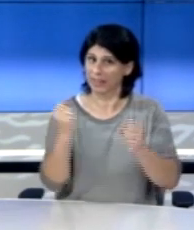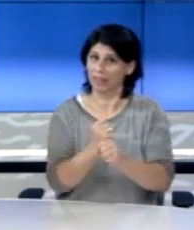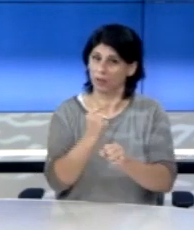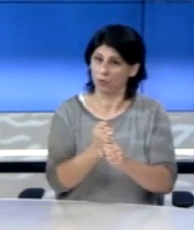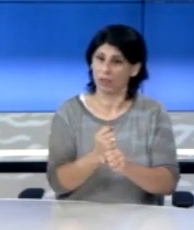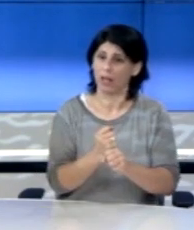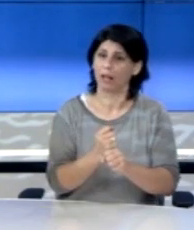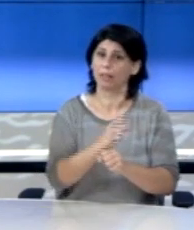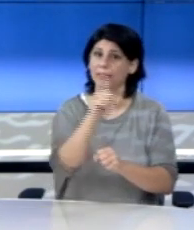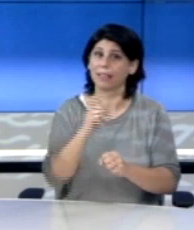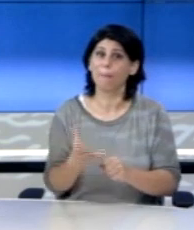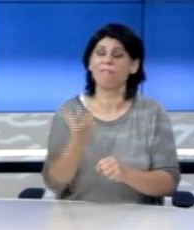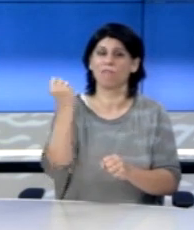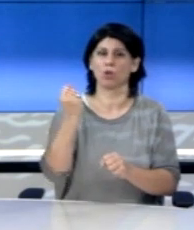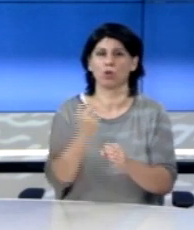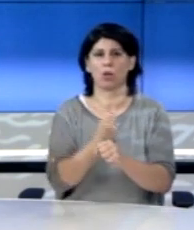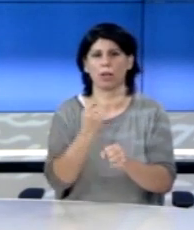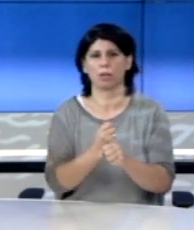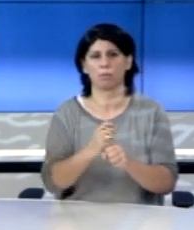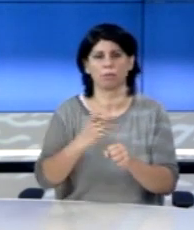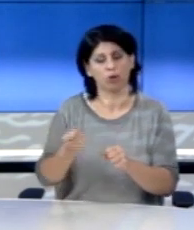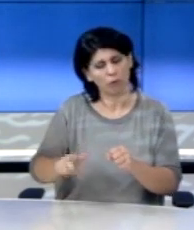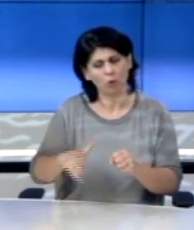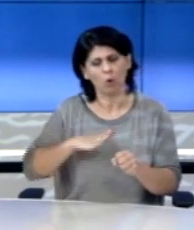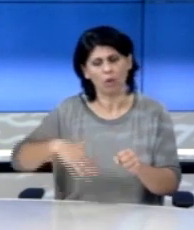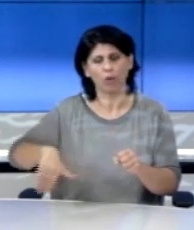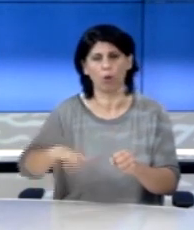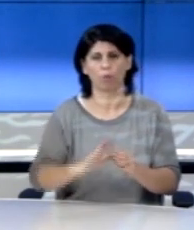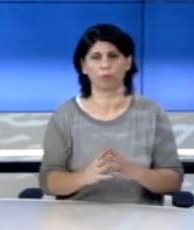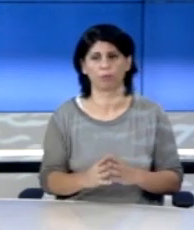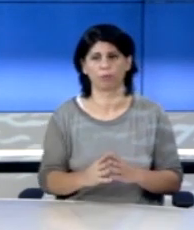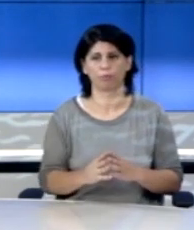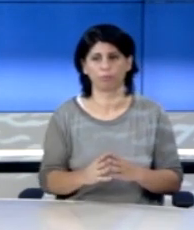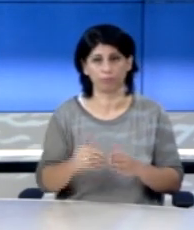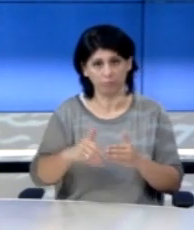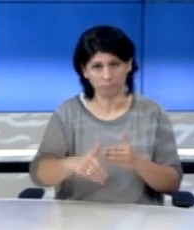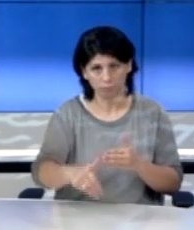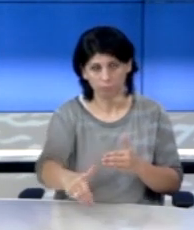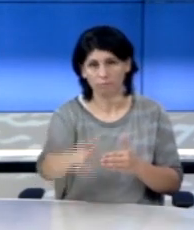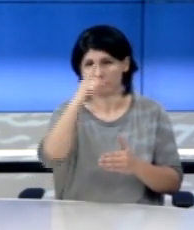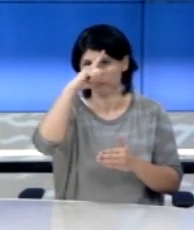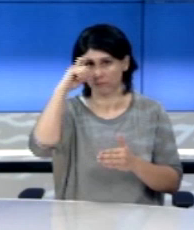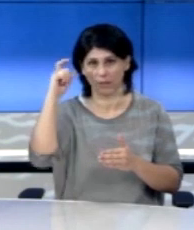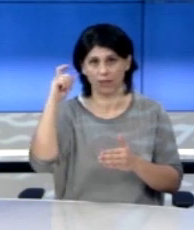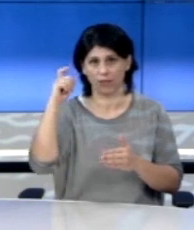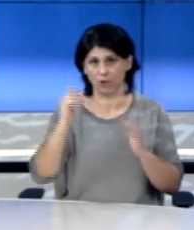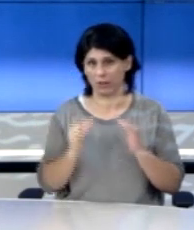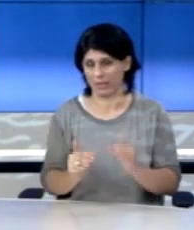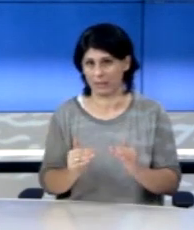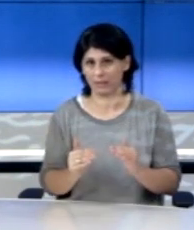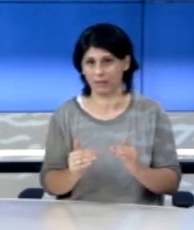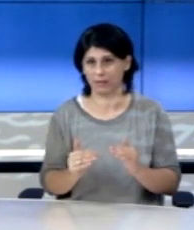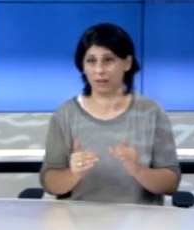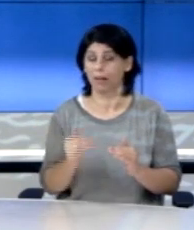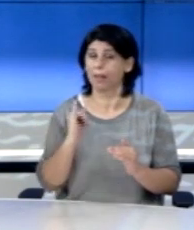δουλειά, την επιβίωση των εργαζομένων και των λαϊκών στρωμάτων. Εν όψη λοιπόν της δύσκολης κατάστασης και